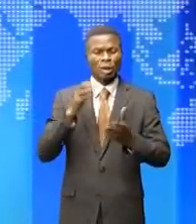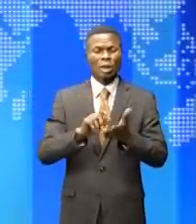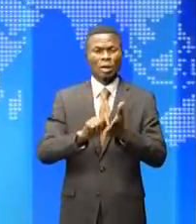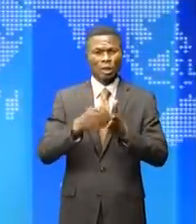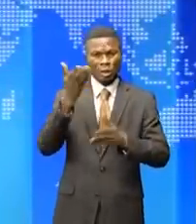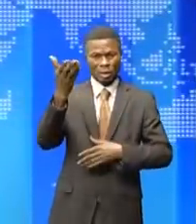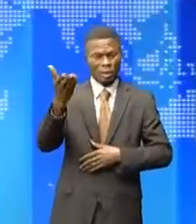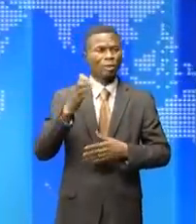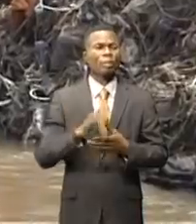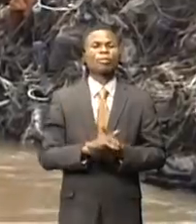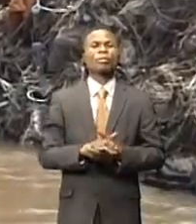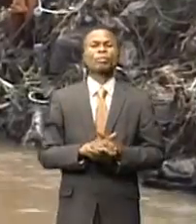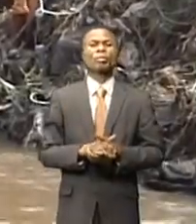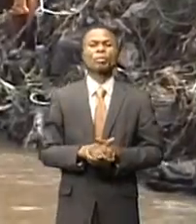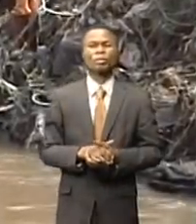matin